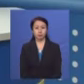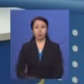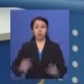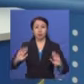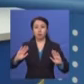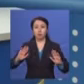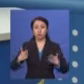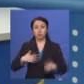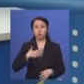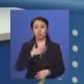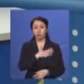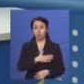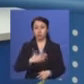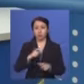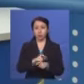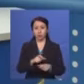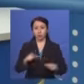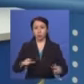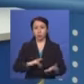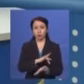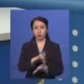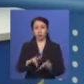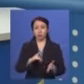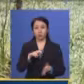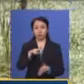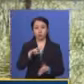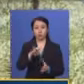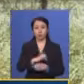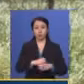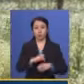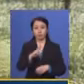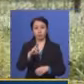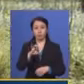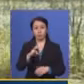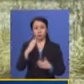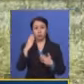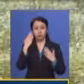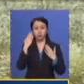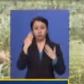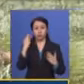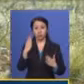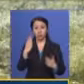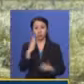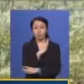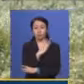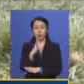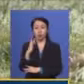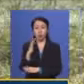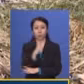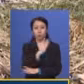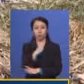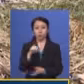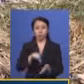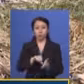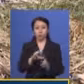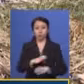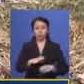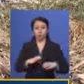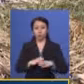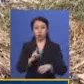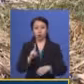Событие, взволновавшее жителей города. В дачном обществе «Веснянка» неизвестные произвели порубку деревьев. Представители